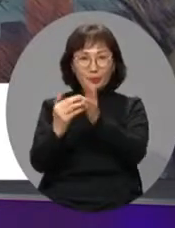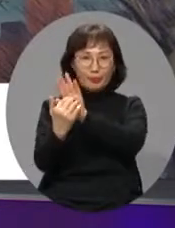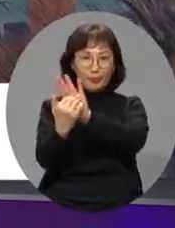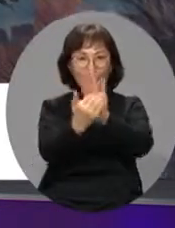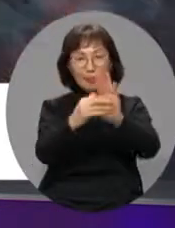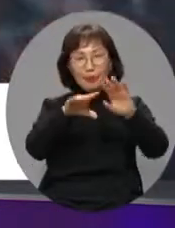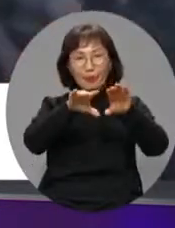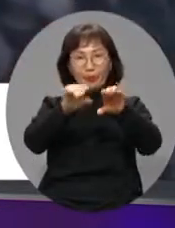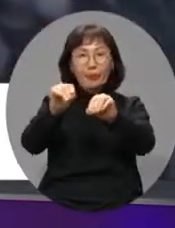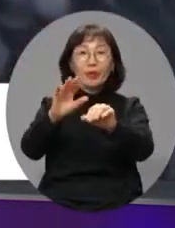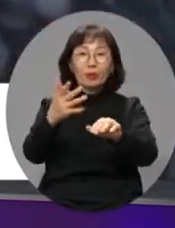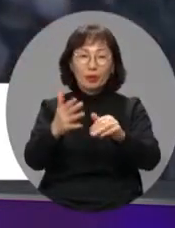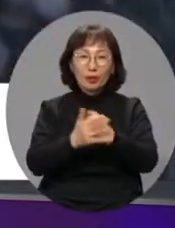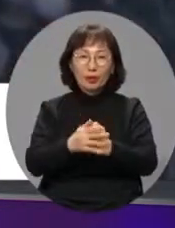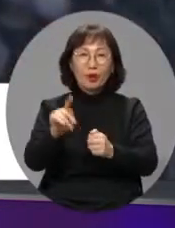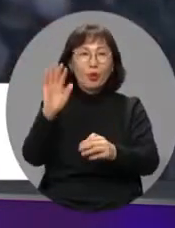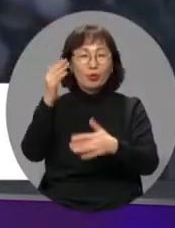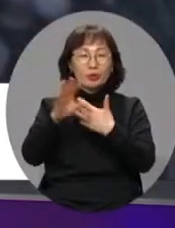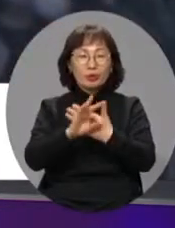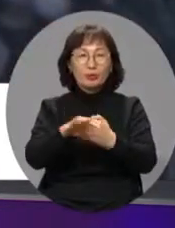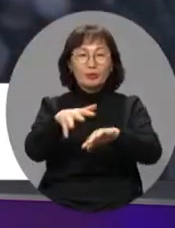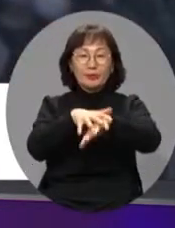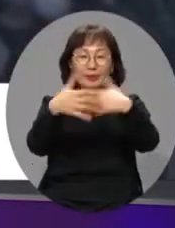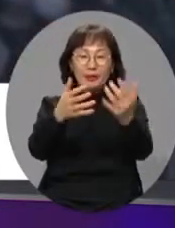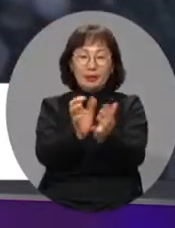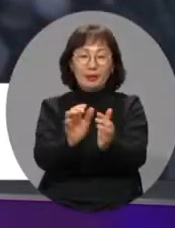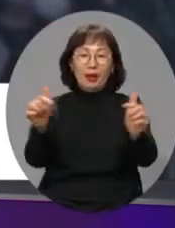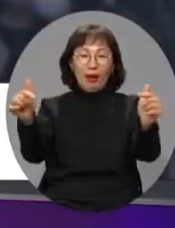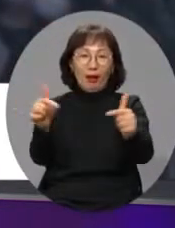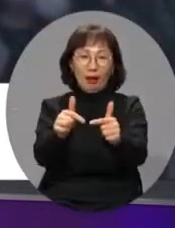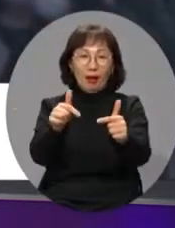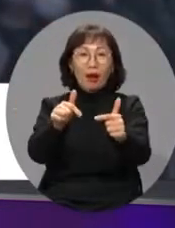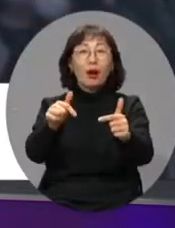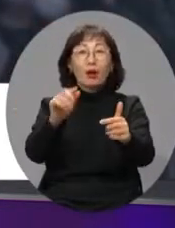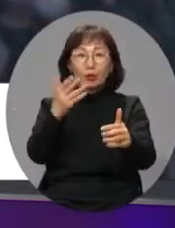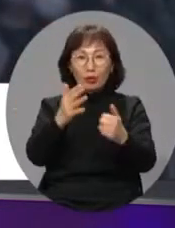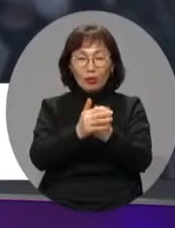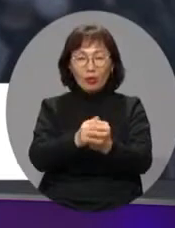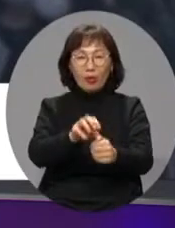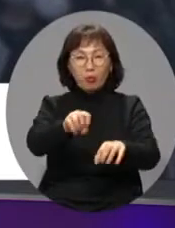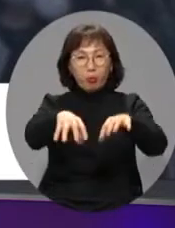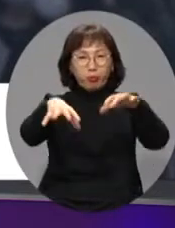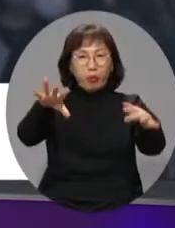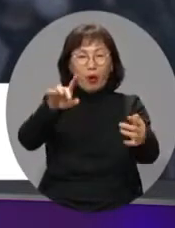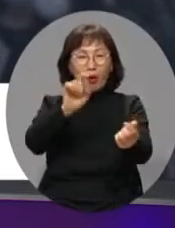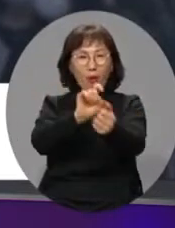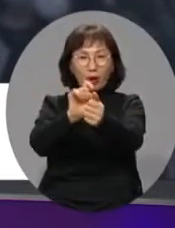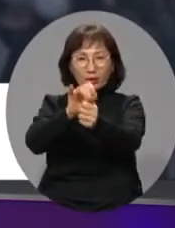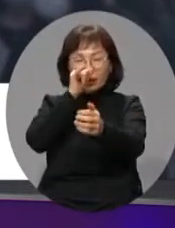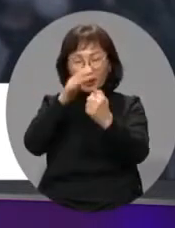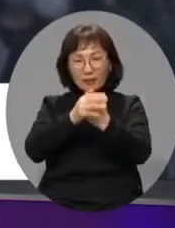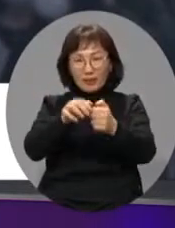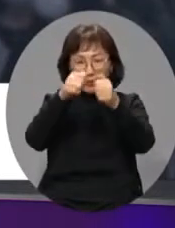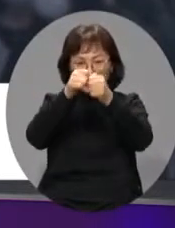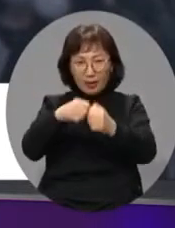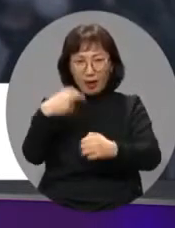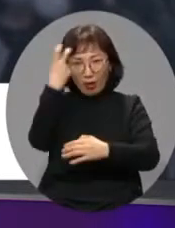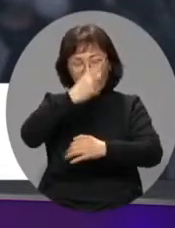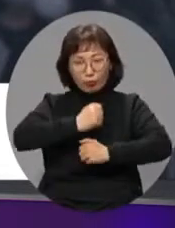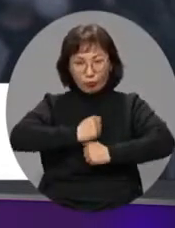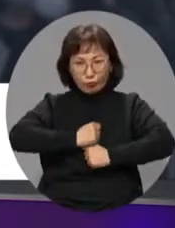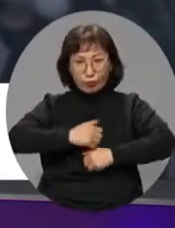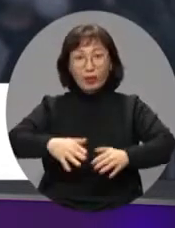최근 집단 감염이 수그러들고 모임과 만남 속에서 산발적인 확진이 잇따라 세심한 주의가 필요한